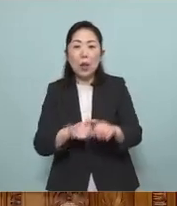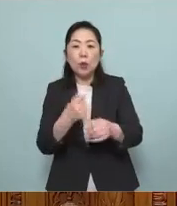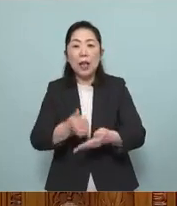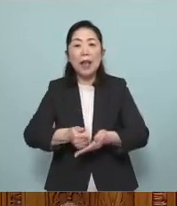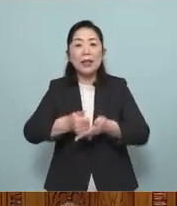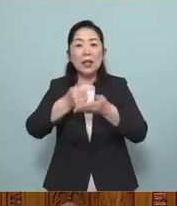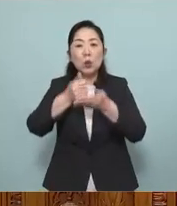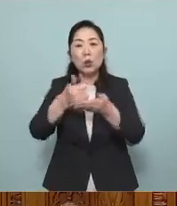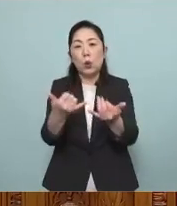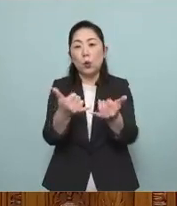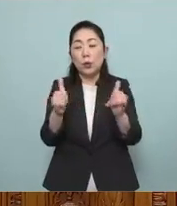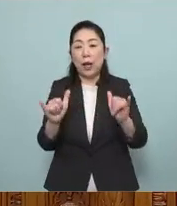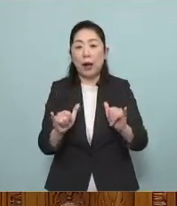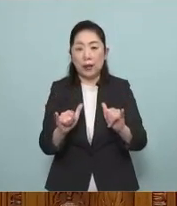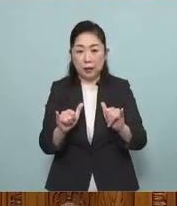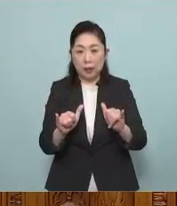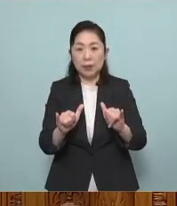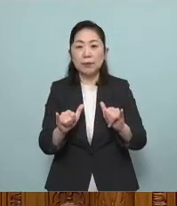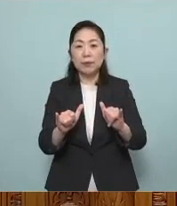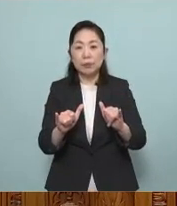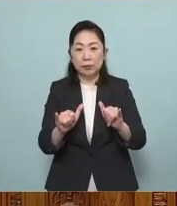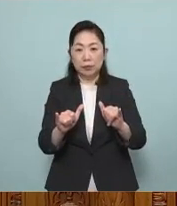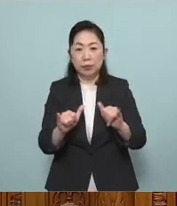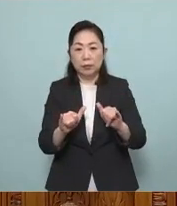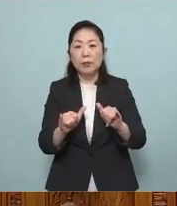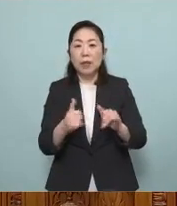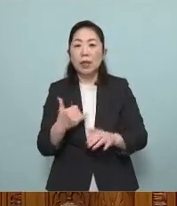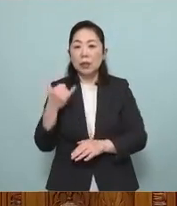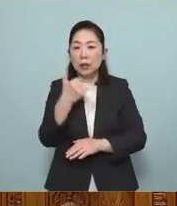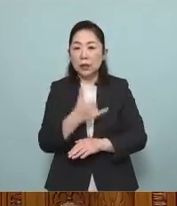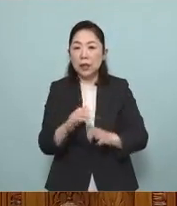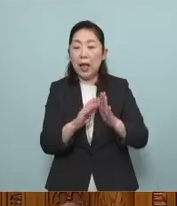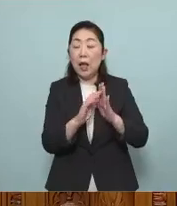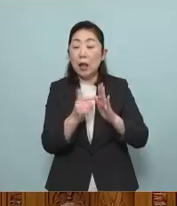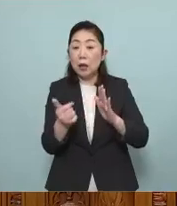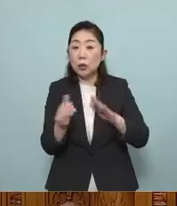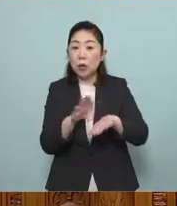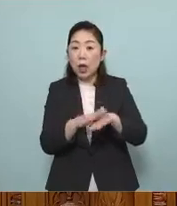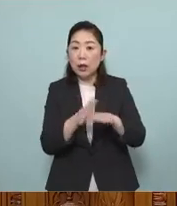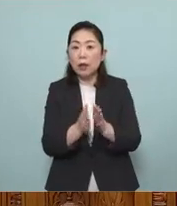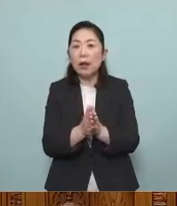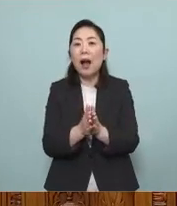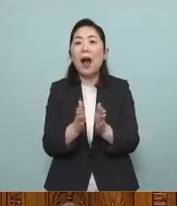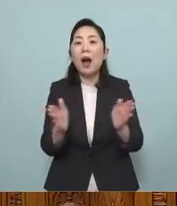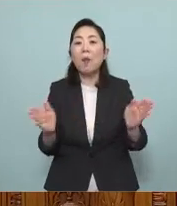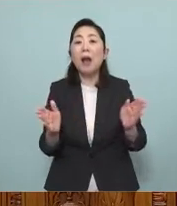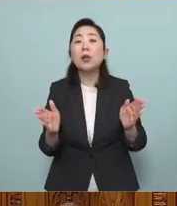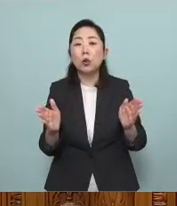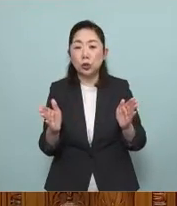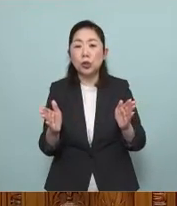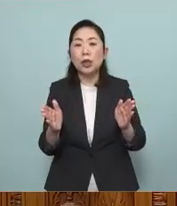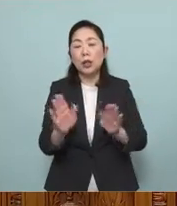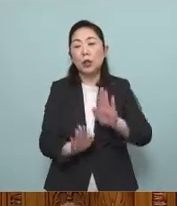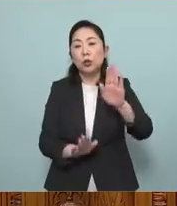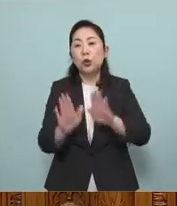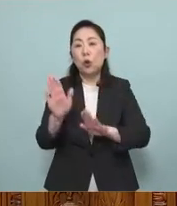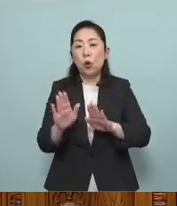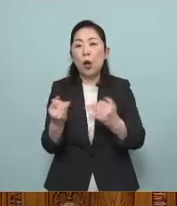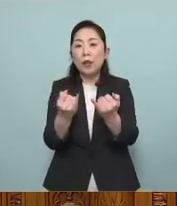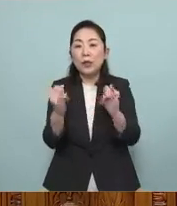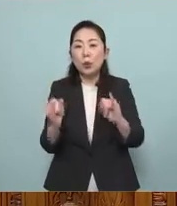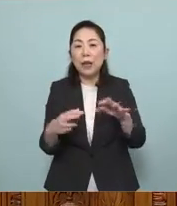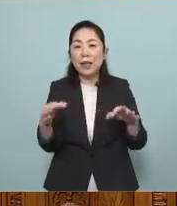される社会です。人生や家族の在り方が多様化する中、女性の経済的自立